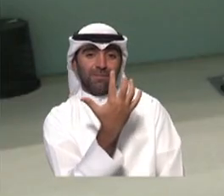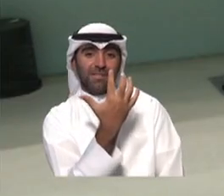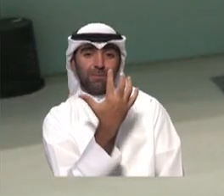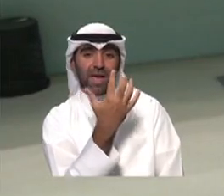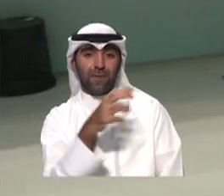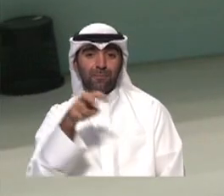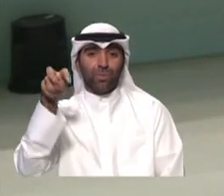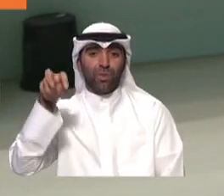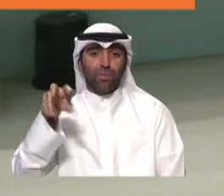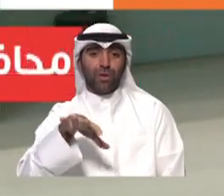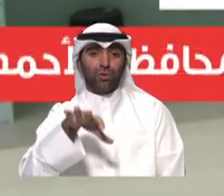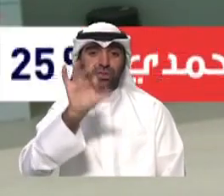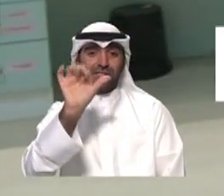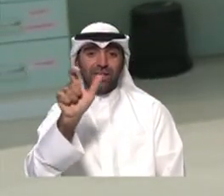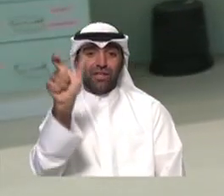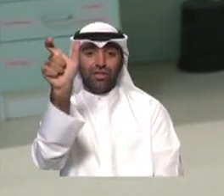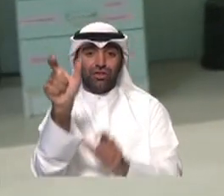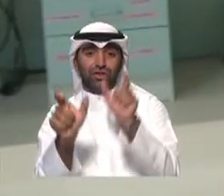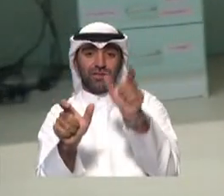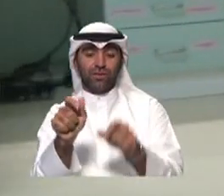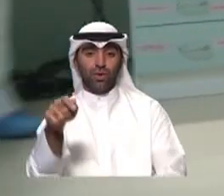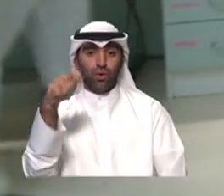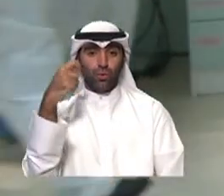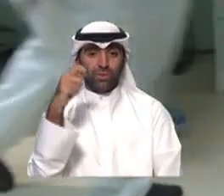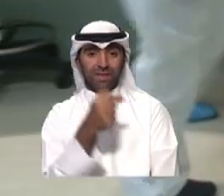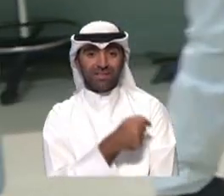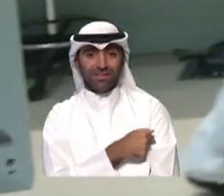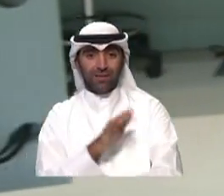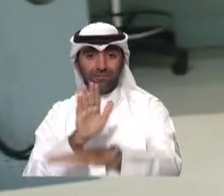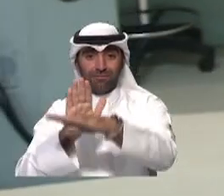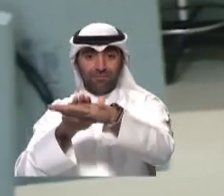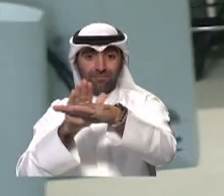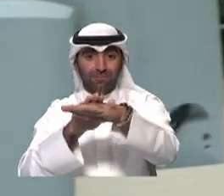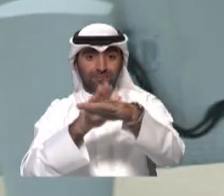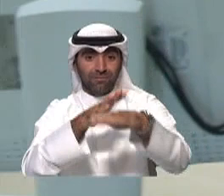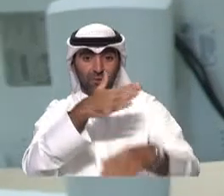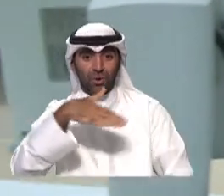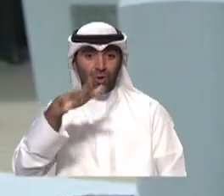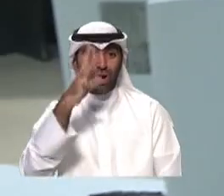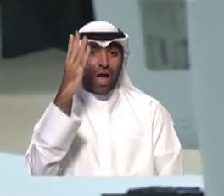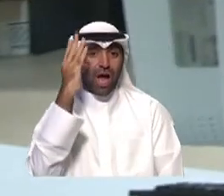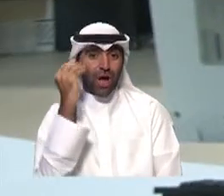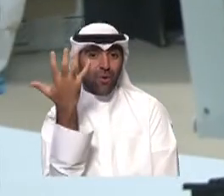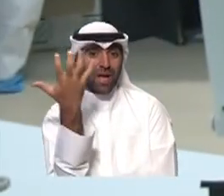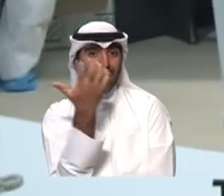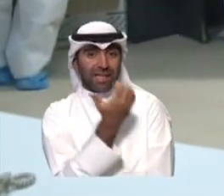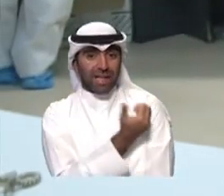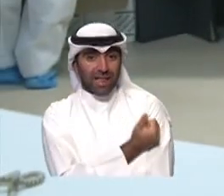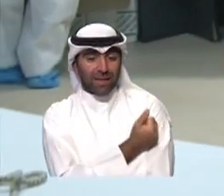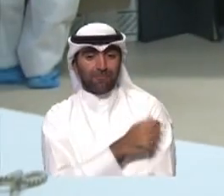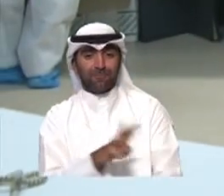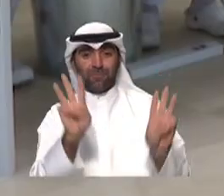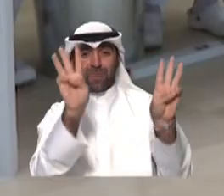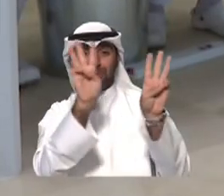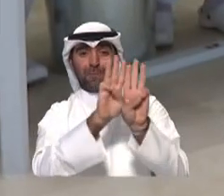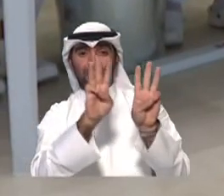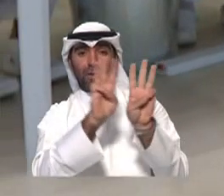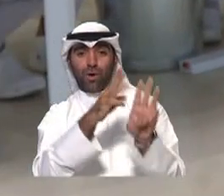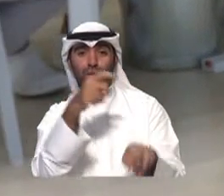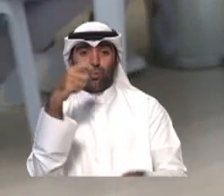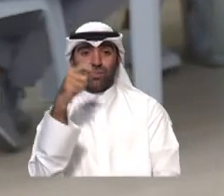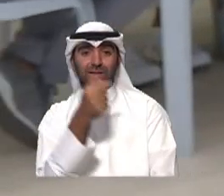المرض. وتدعو وزارة الصحة الراغبين في الحصول على اللقاح المضاد لكورونا التسجيل عبر الموقع الإلكتروني